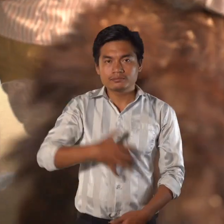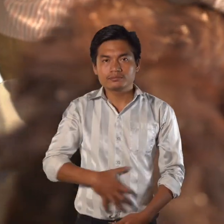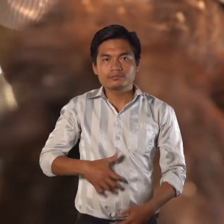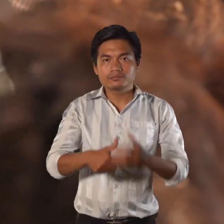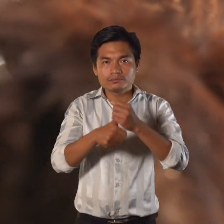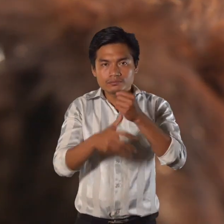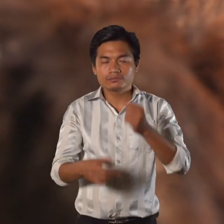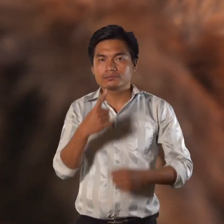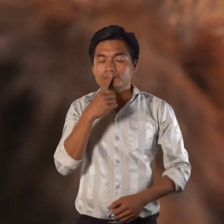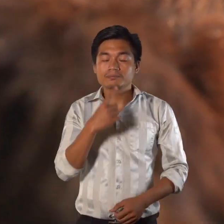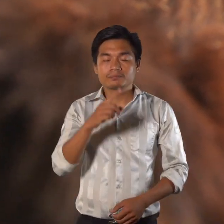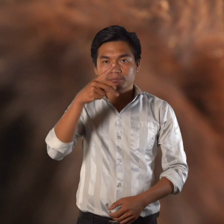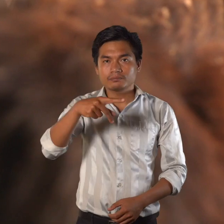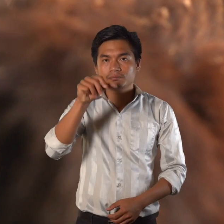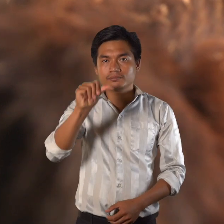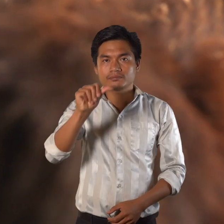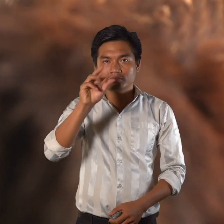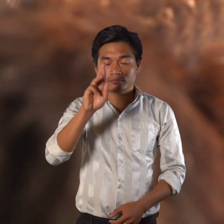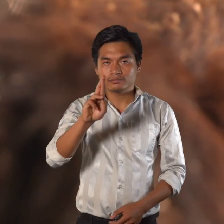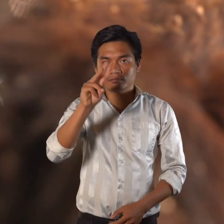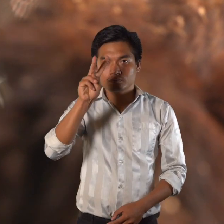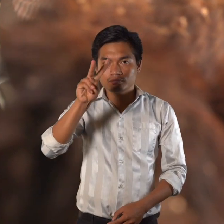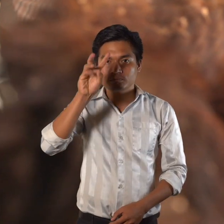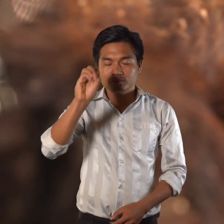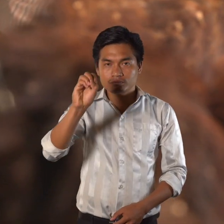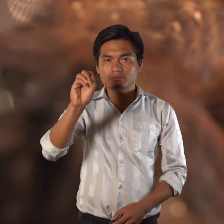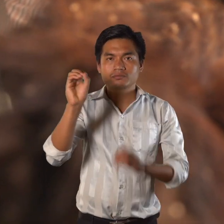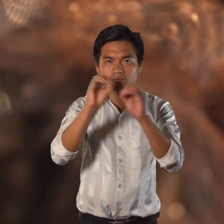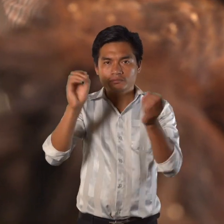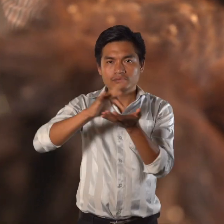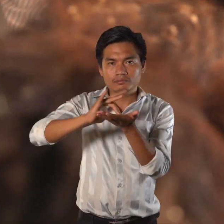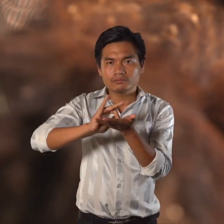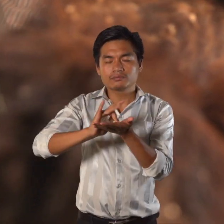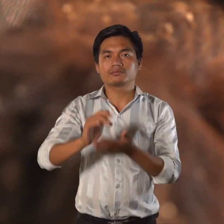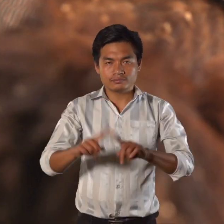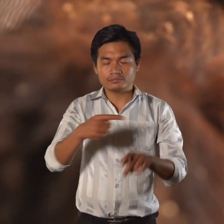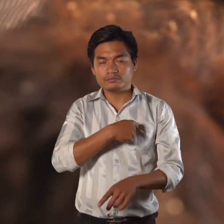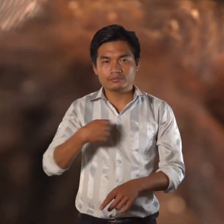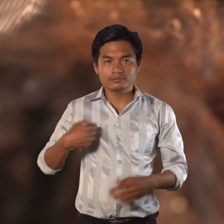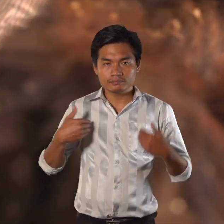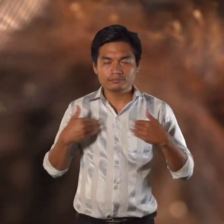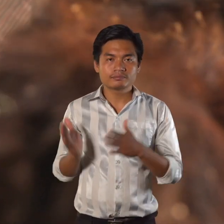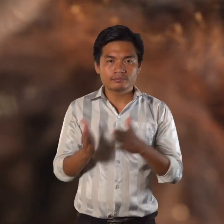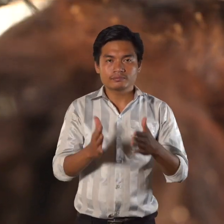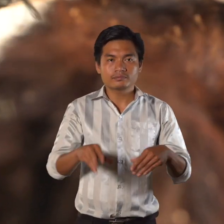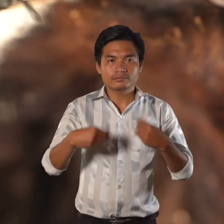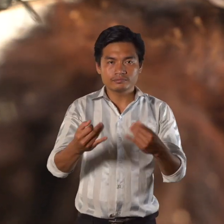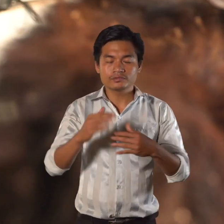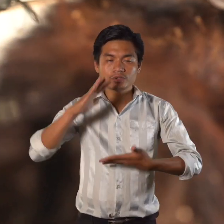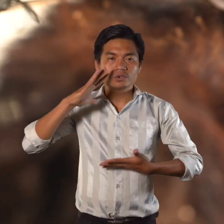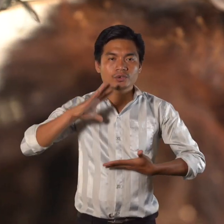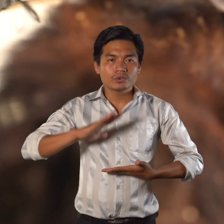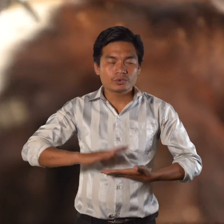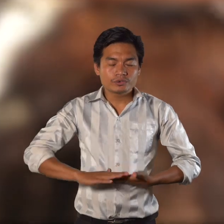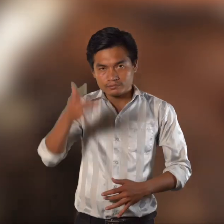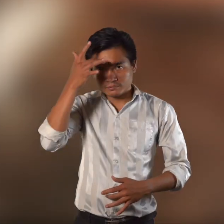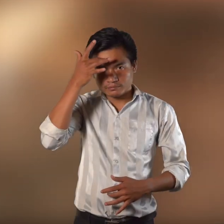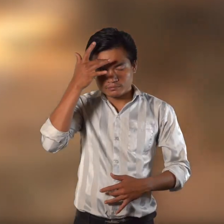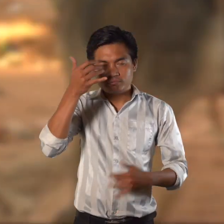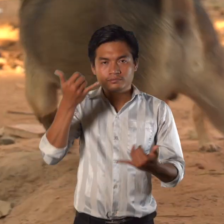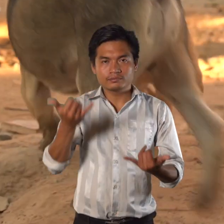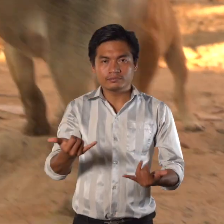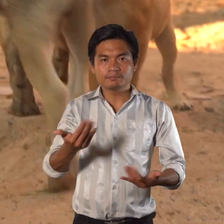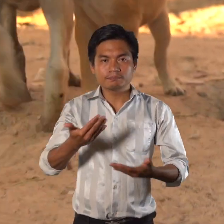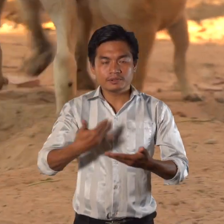ហើយជំងឺរាគឈាមប៉ាវូនេះជាទូទៅយើងអត់មានថ្នាំព្យាបាលទេក៏ប៉ុន្តែយើងមានរបៀបខ្លះធ្វើឲ្យវាជាបើជំ